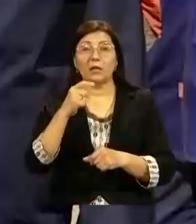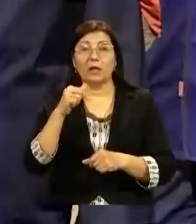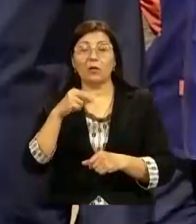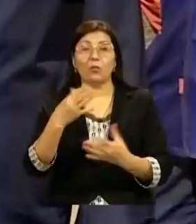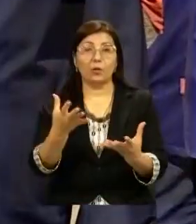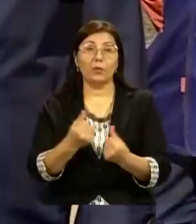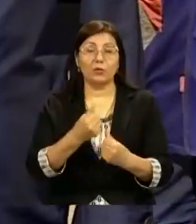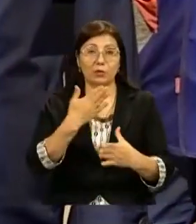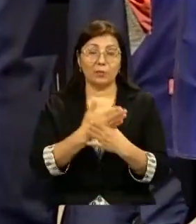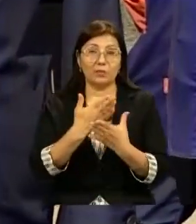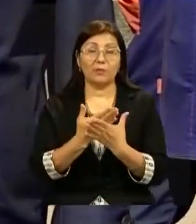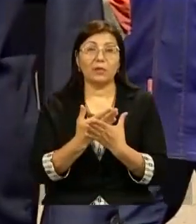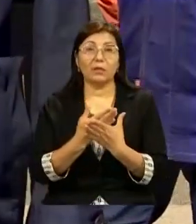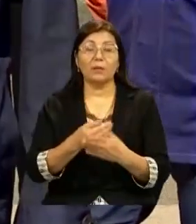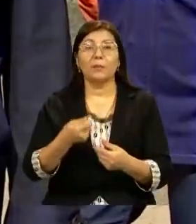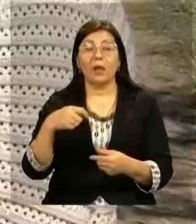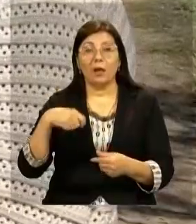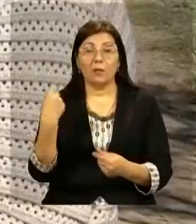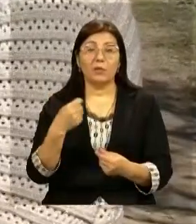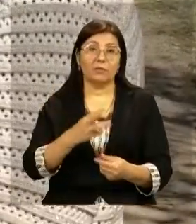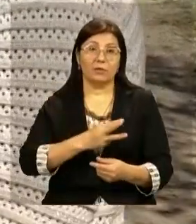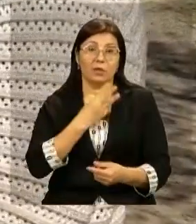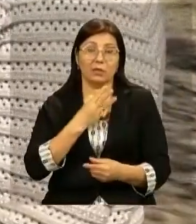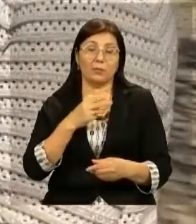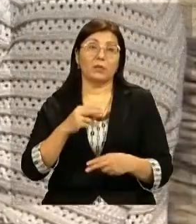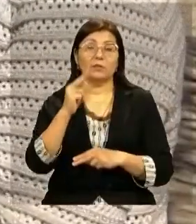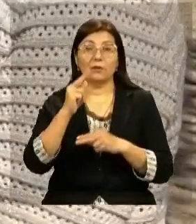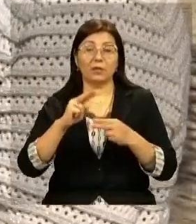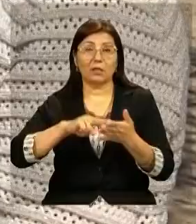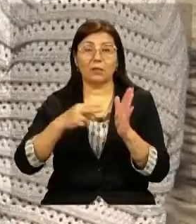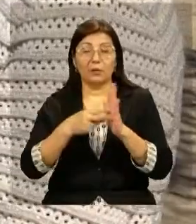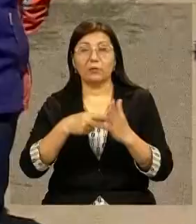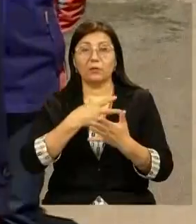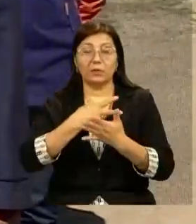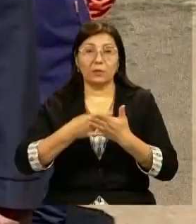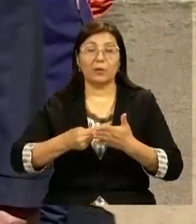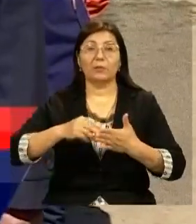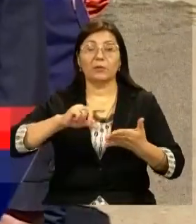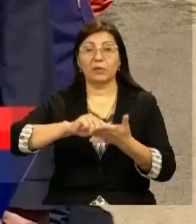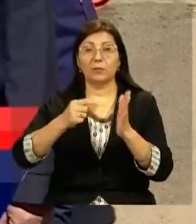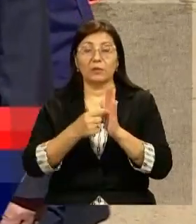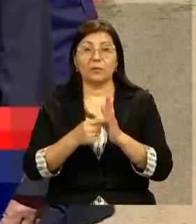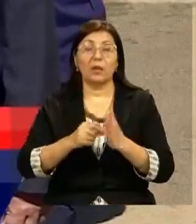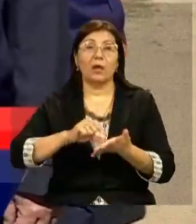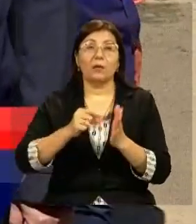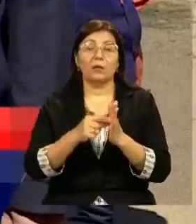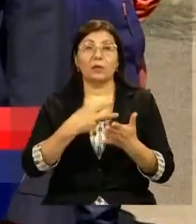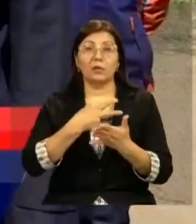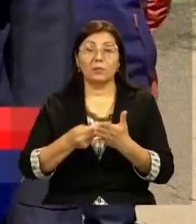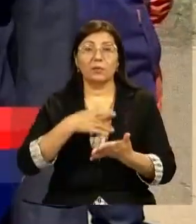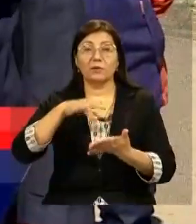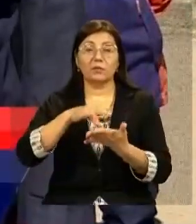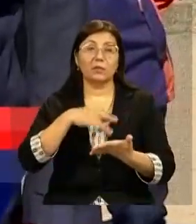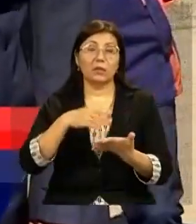единовременную выплату. Также возмещение ущерба по желанию пострадавшей планируется посредством приобретения квартиры. Квартира будет приобретена в центре